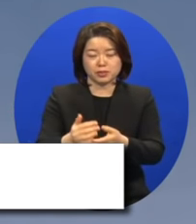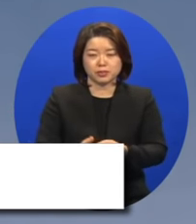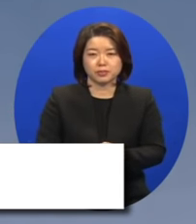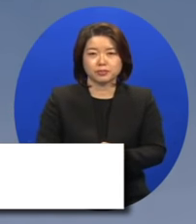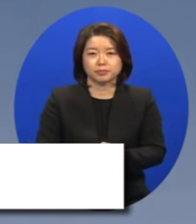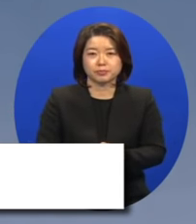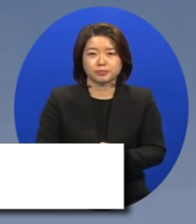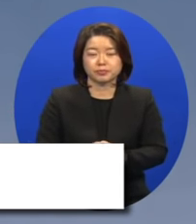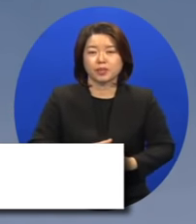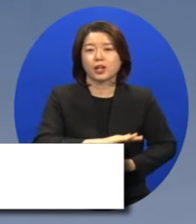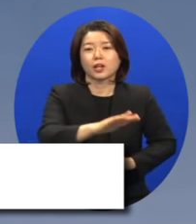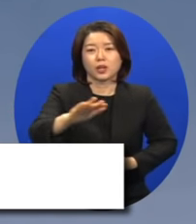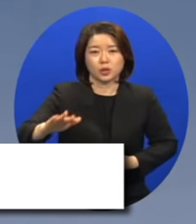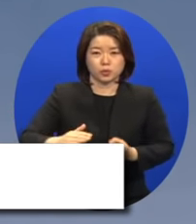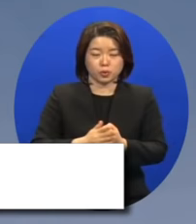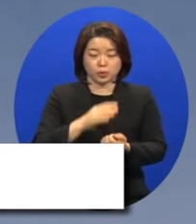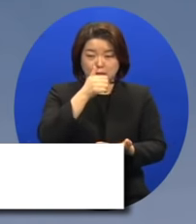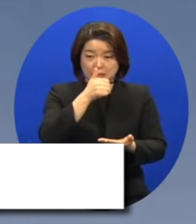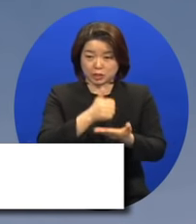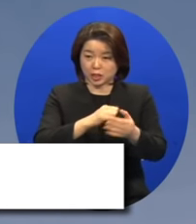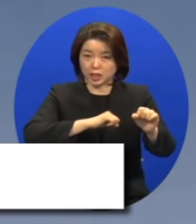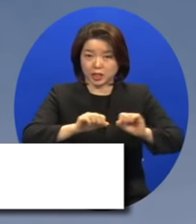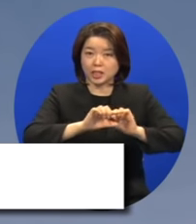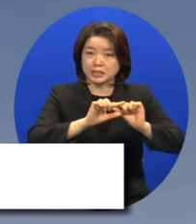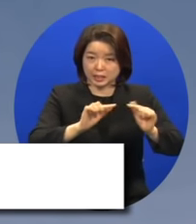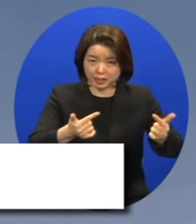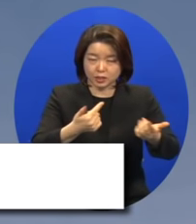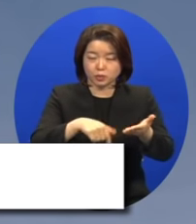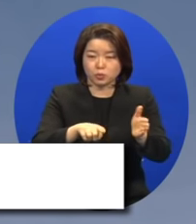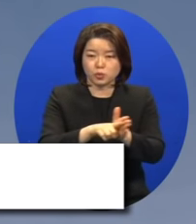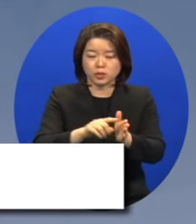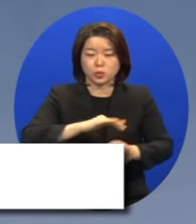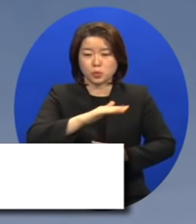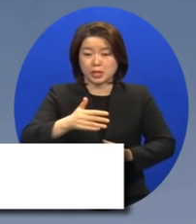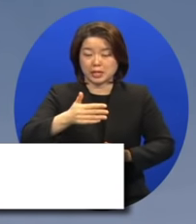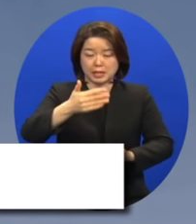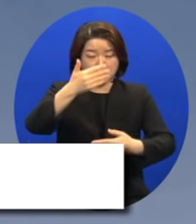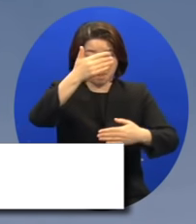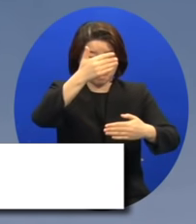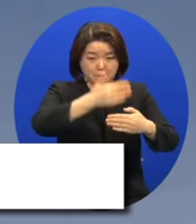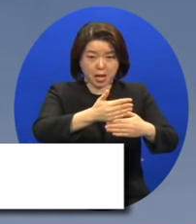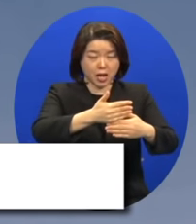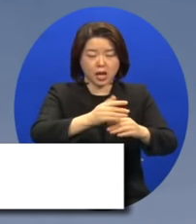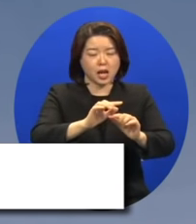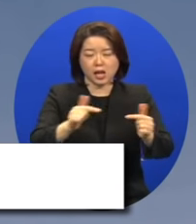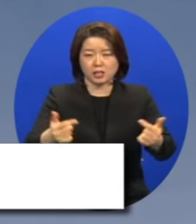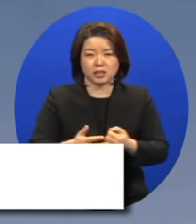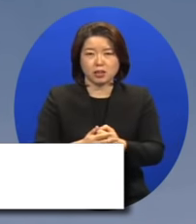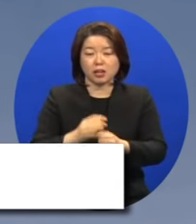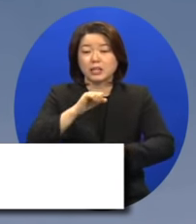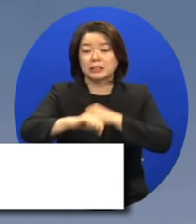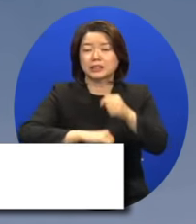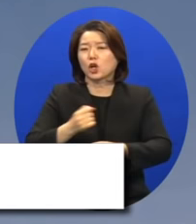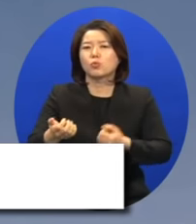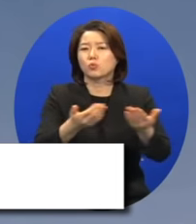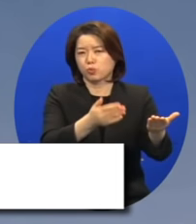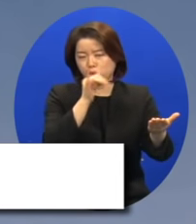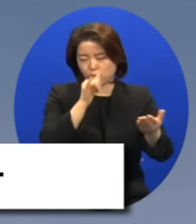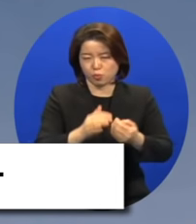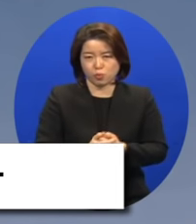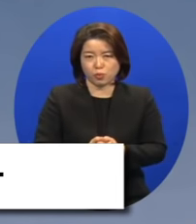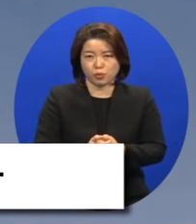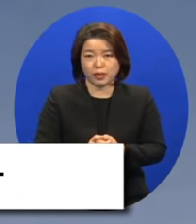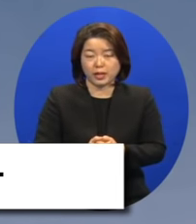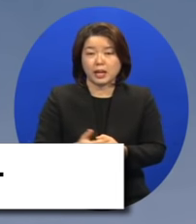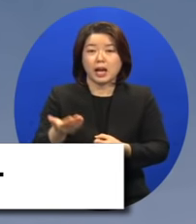께서는 우리가죄를짓는것을막지않으십니다. 그분께서우리에게자유의지